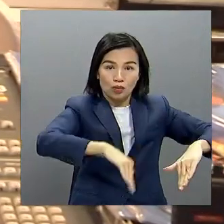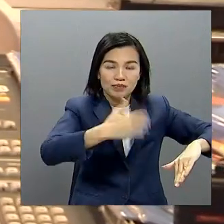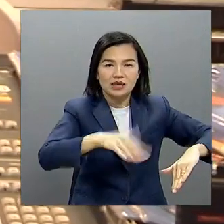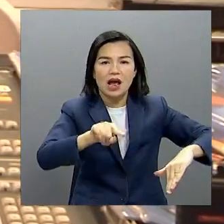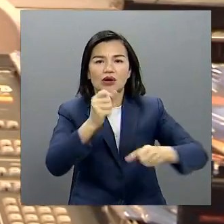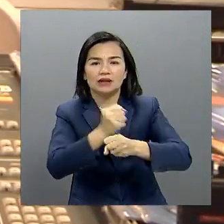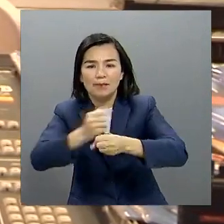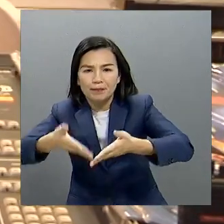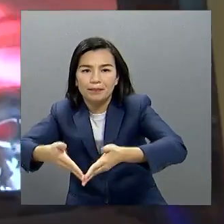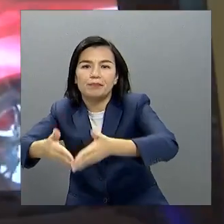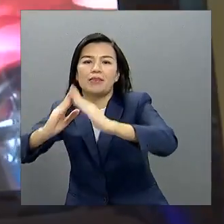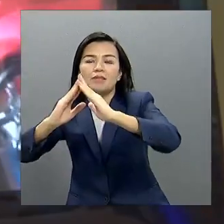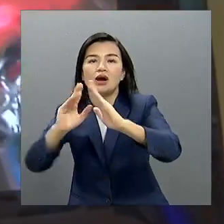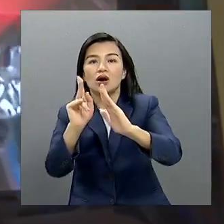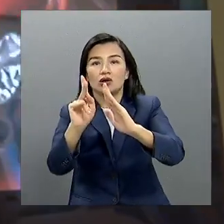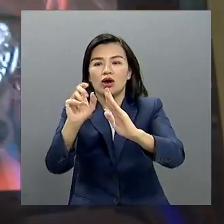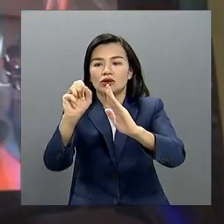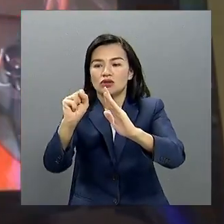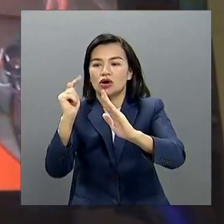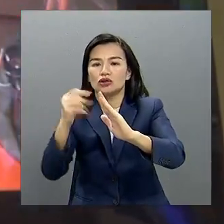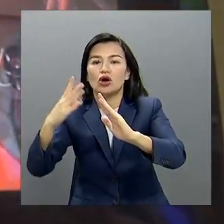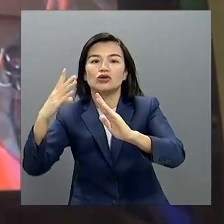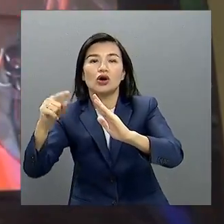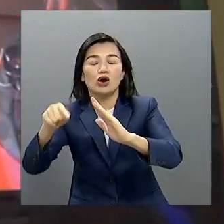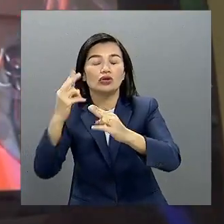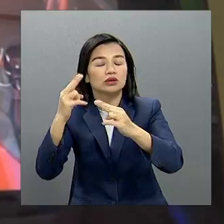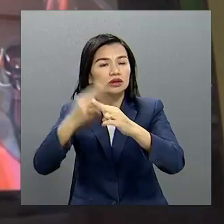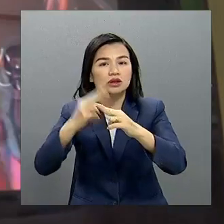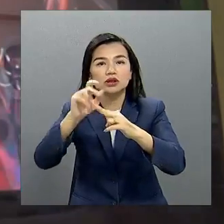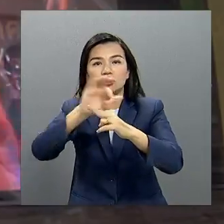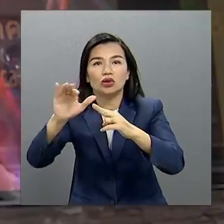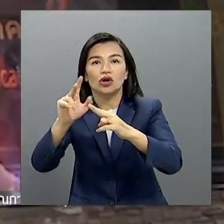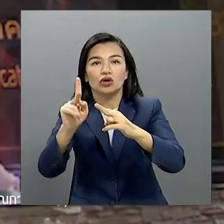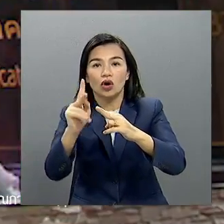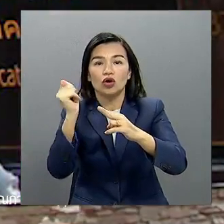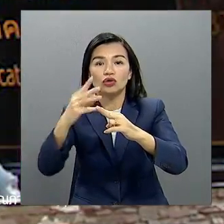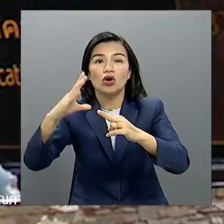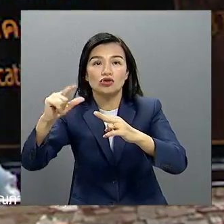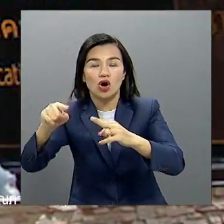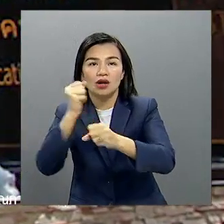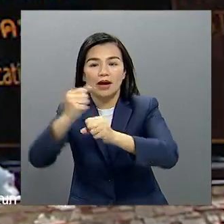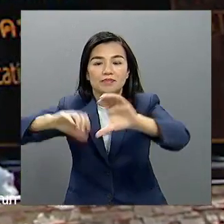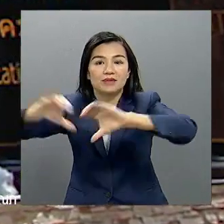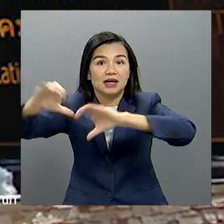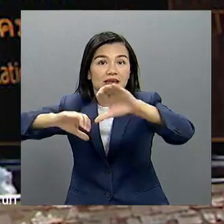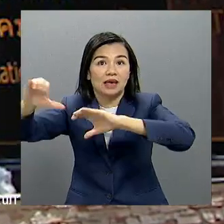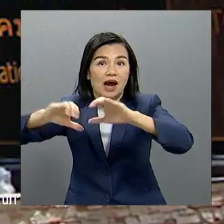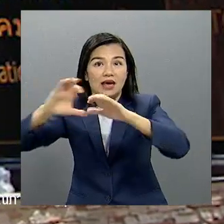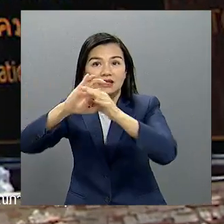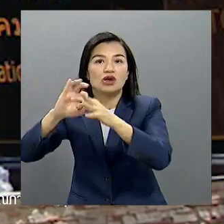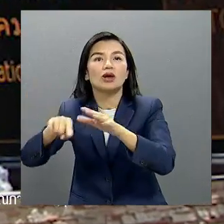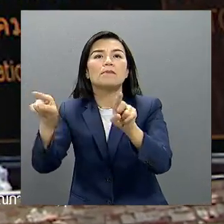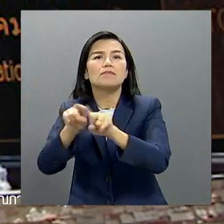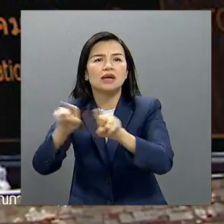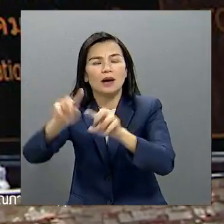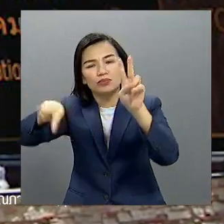โทรคมนาคมแห่งชาติหรือกทช.ขึ้นมาทำหน้าที่บริหารทรัพยากรโทรคมนาคมของชาติและกำกับดูแลกิจ